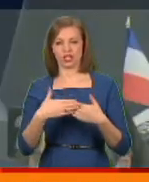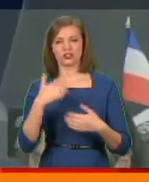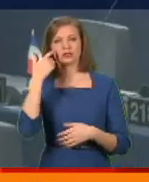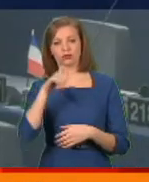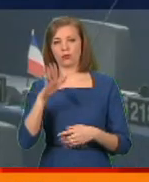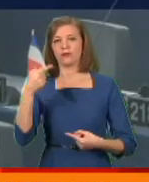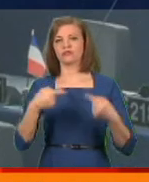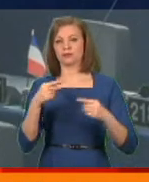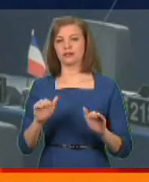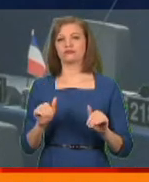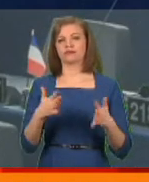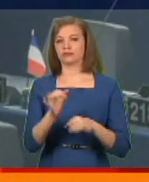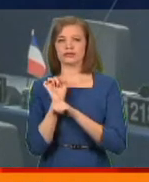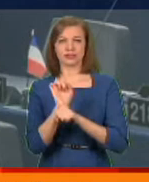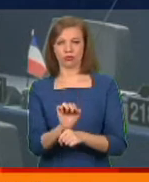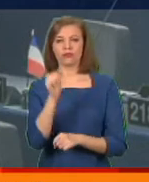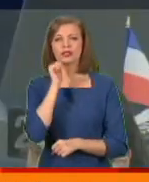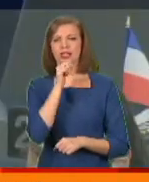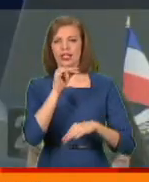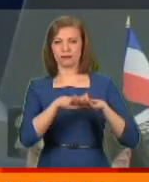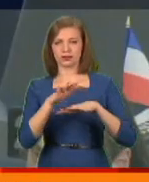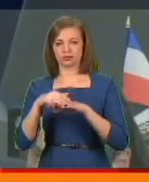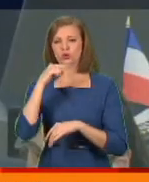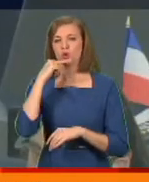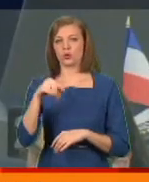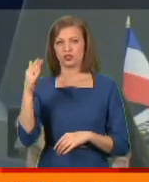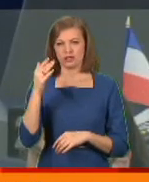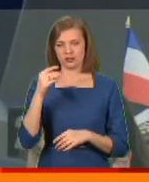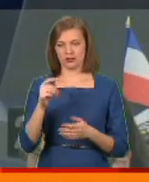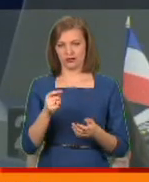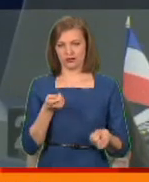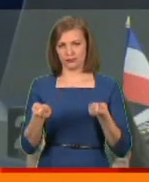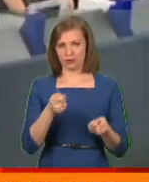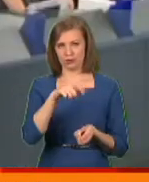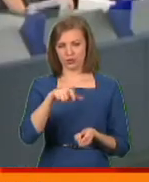в дебатах пропонували заблокувати таємні рахунки російських посадовців.